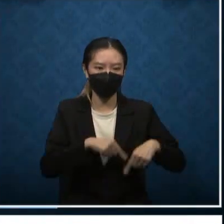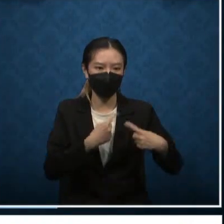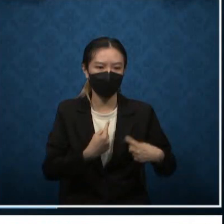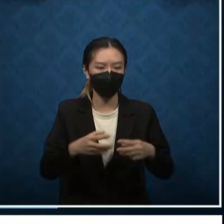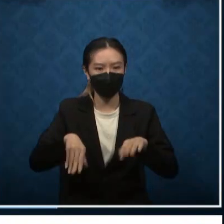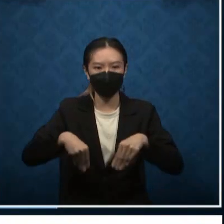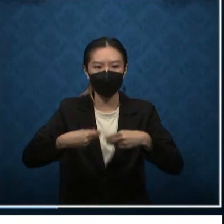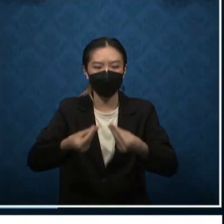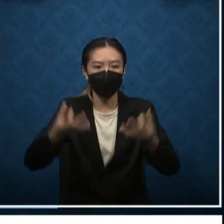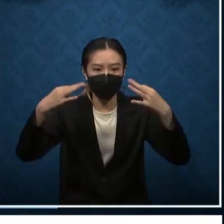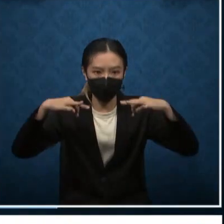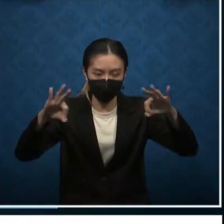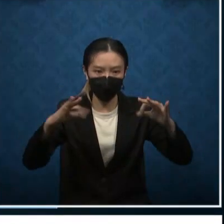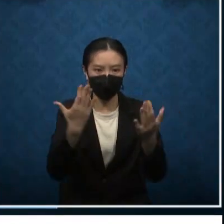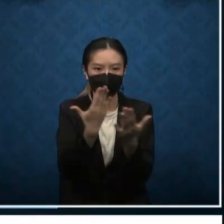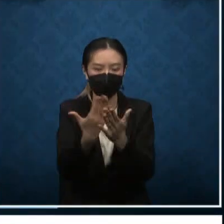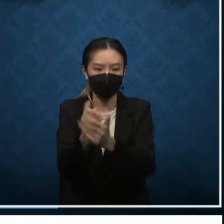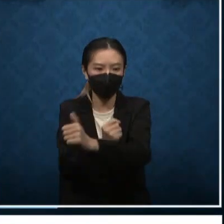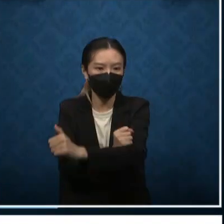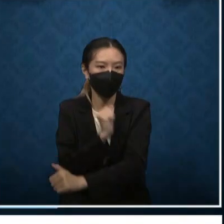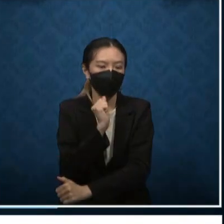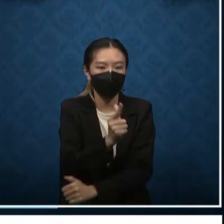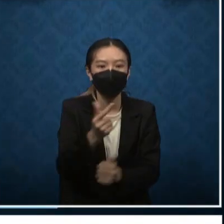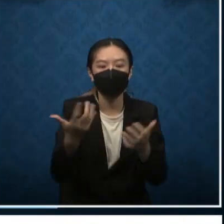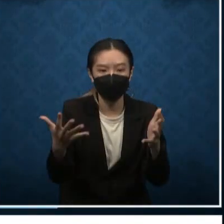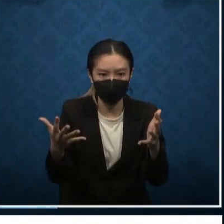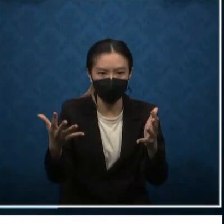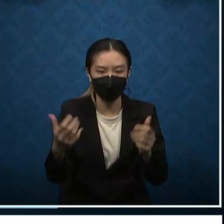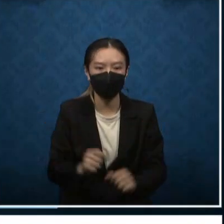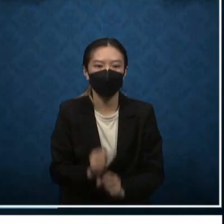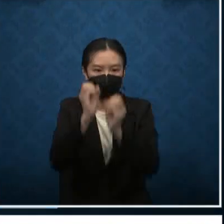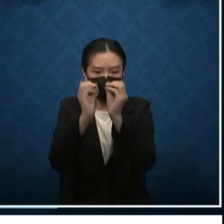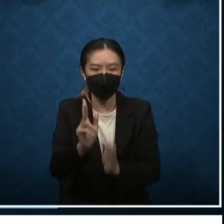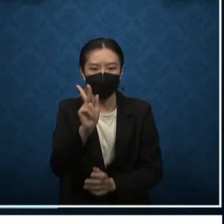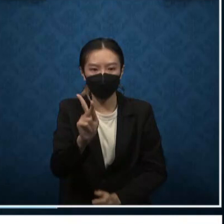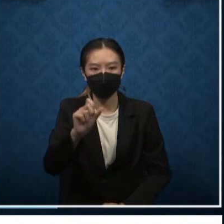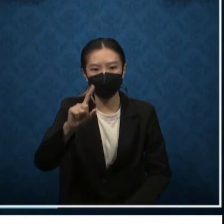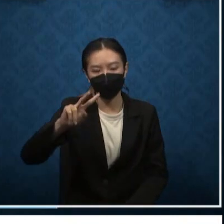เป็น